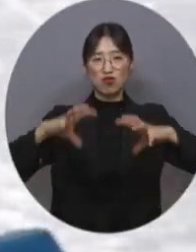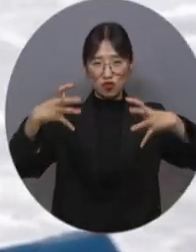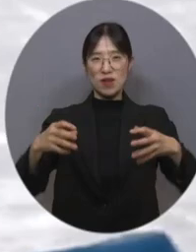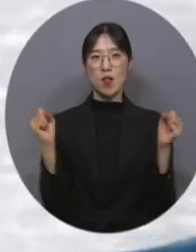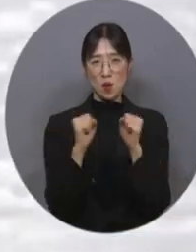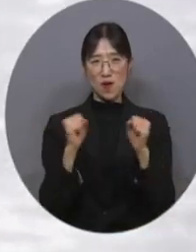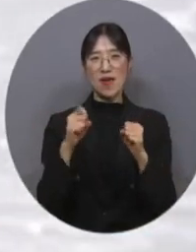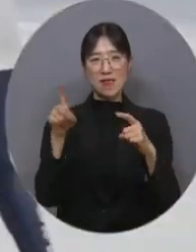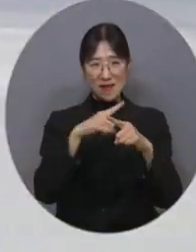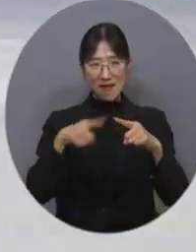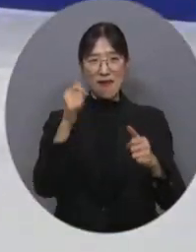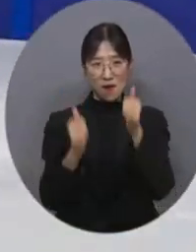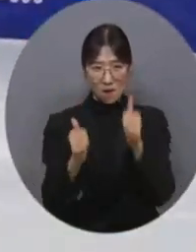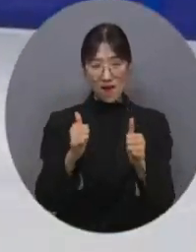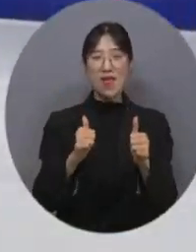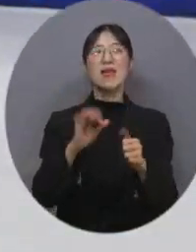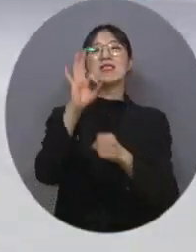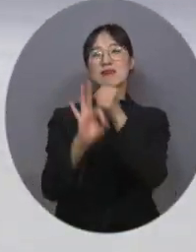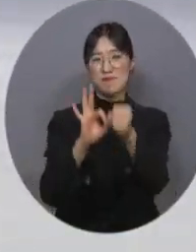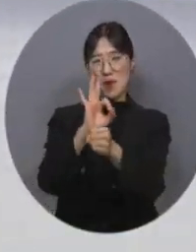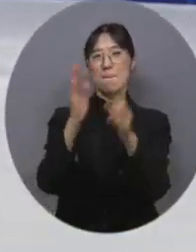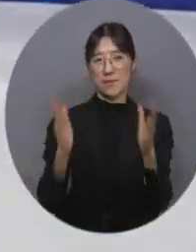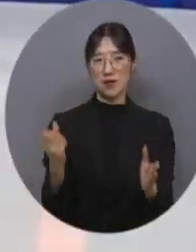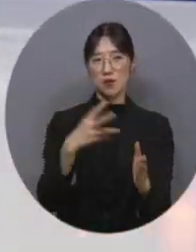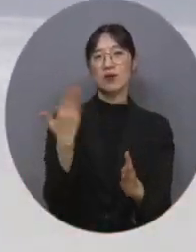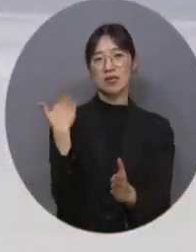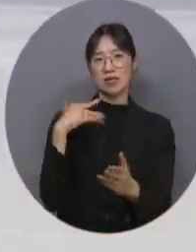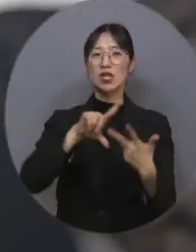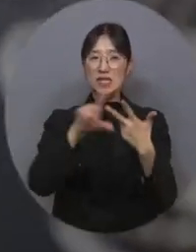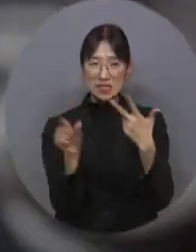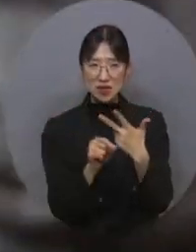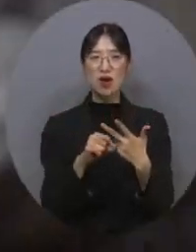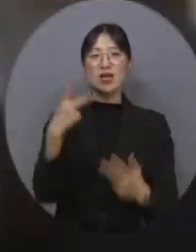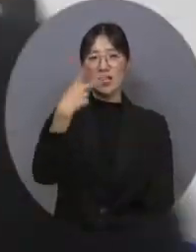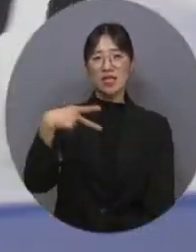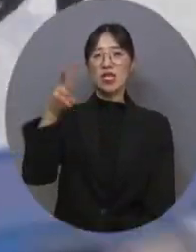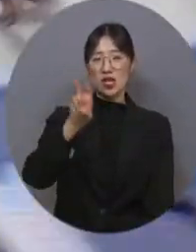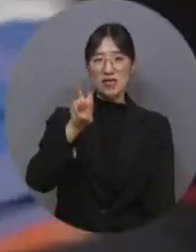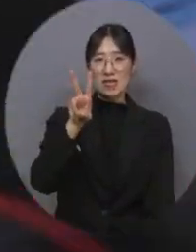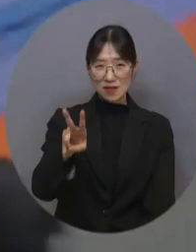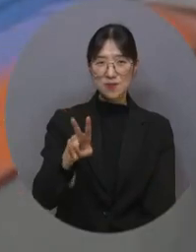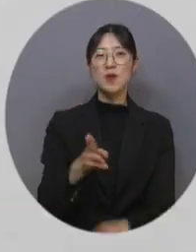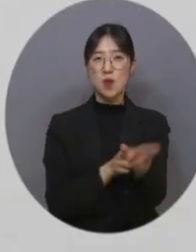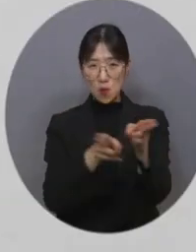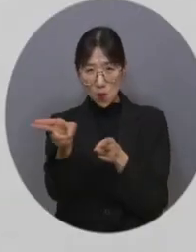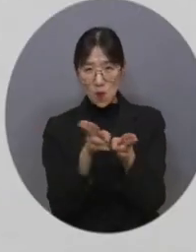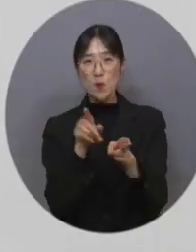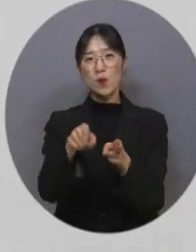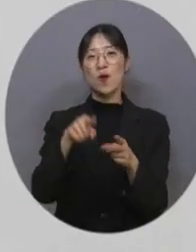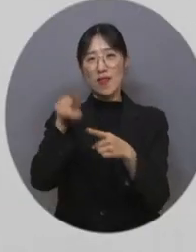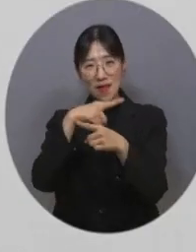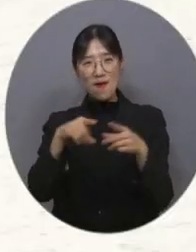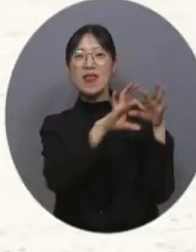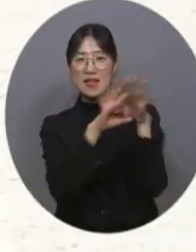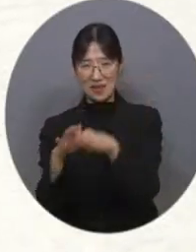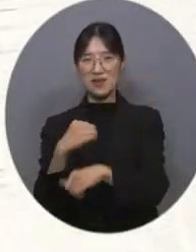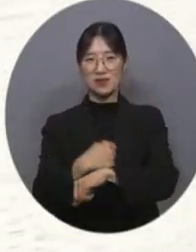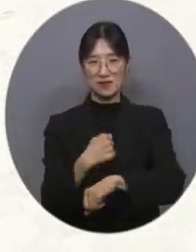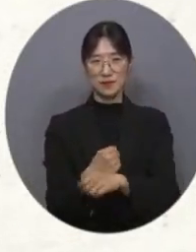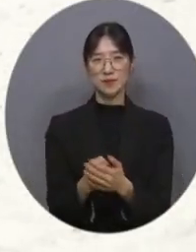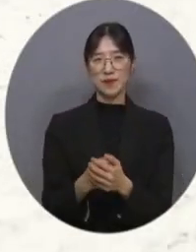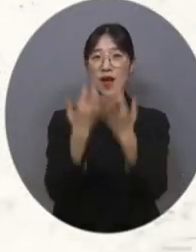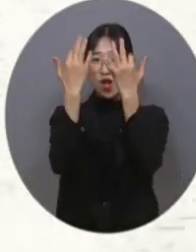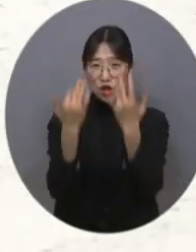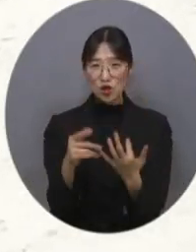만에 진행되는 대회이며 지난 7월에 진행한 2022 스페셜올림픽 코리아 전국 동계 빙상대회에 이어서 진행합니다.